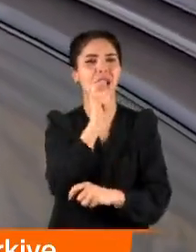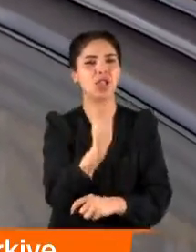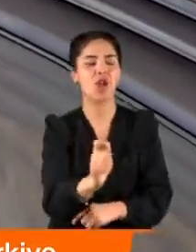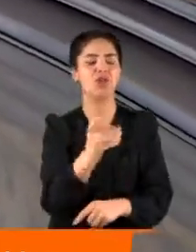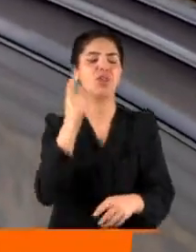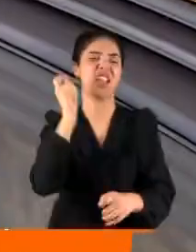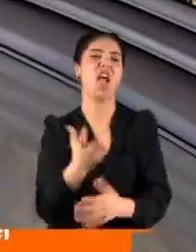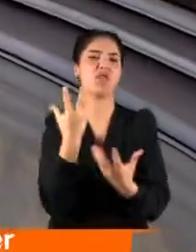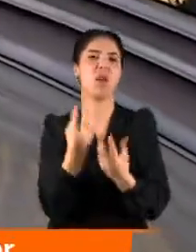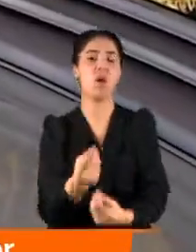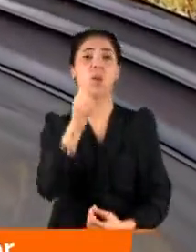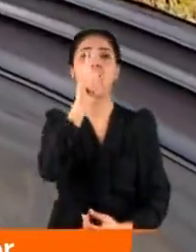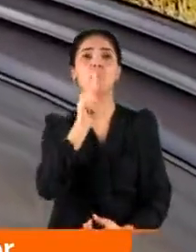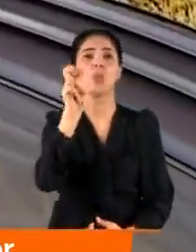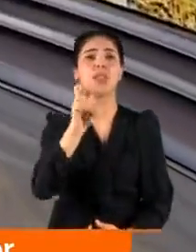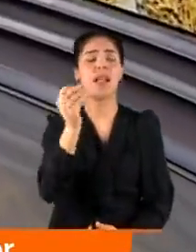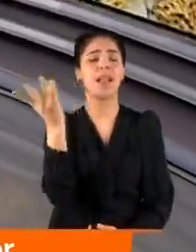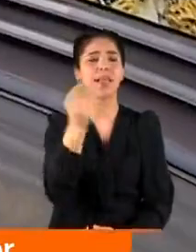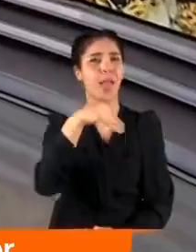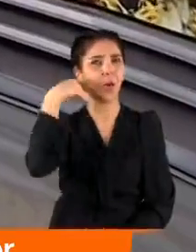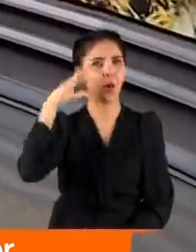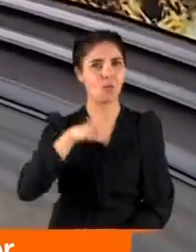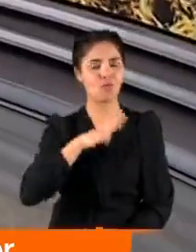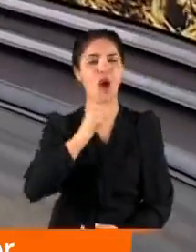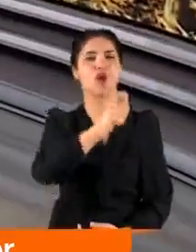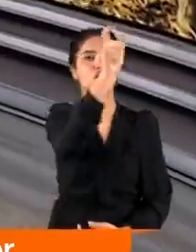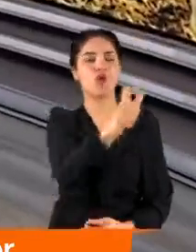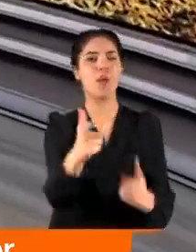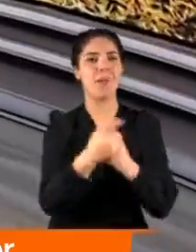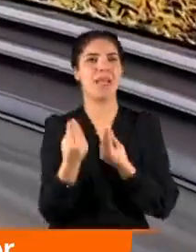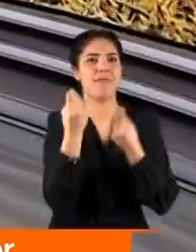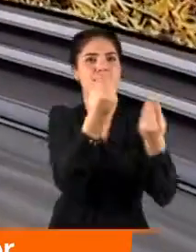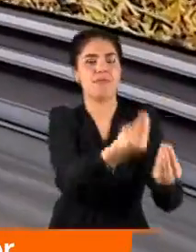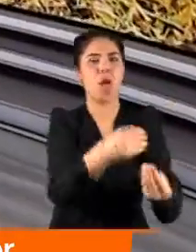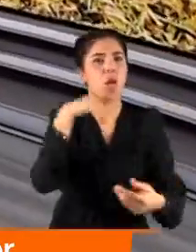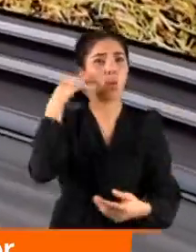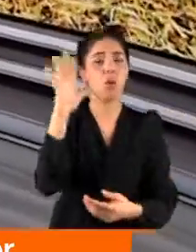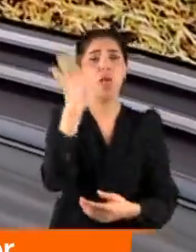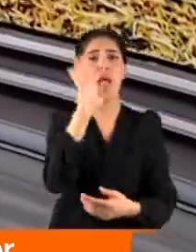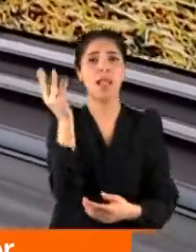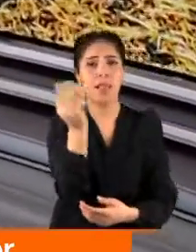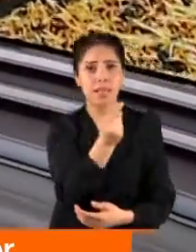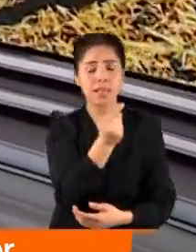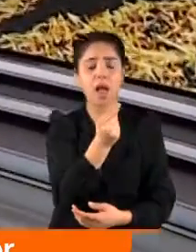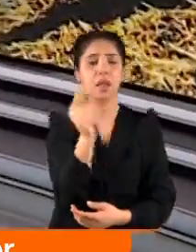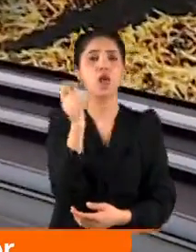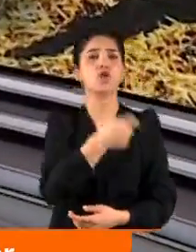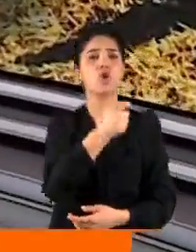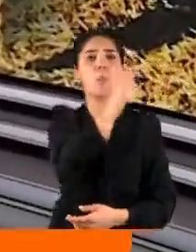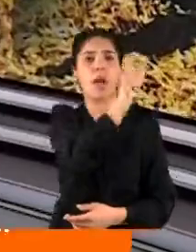ki. 180 koyunu vardı, sürüsünü bir çobana emanet etti ama koyunların 50'si birden çobanla